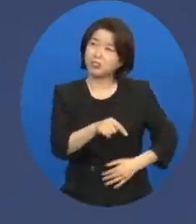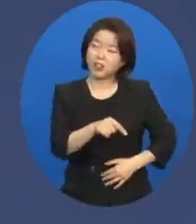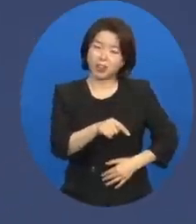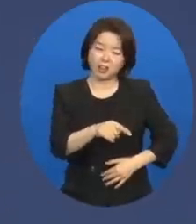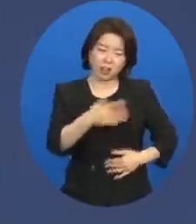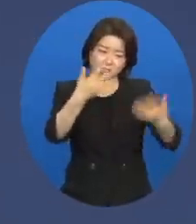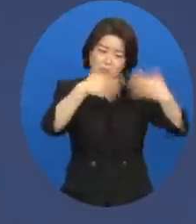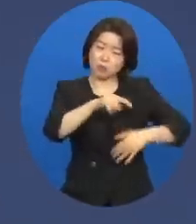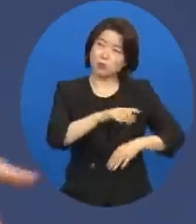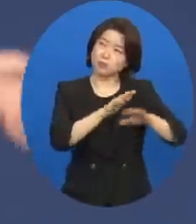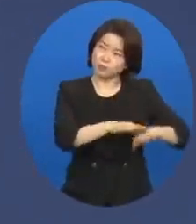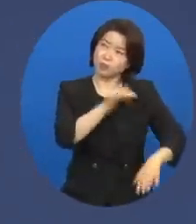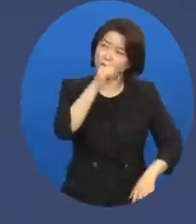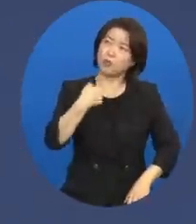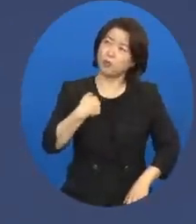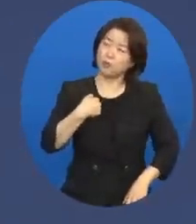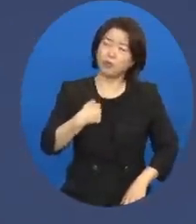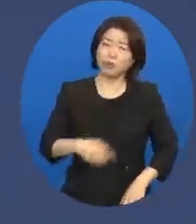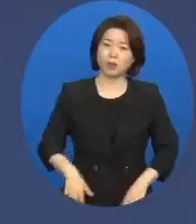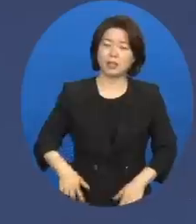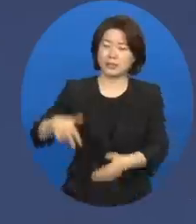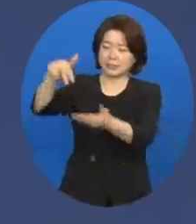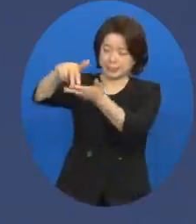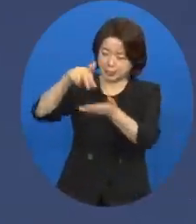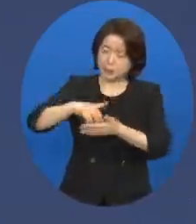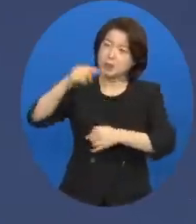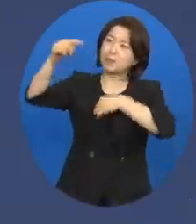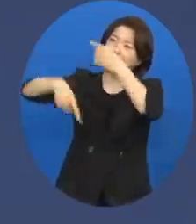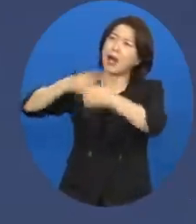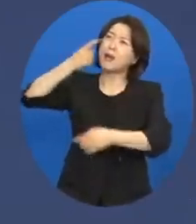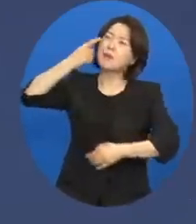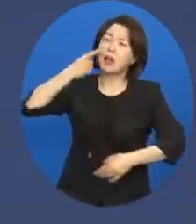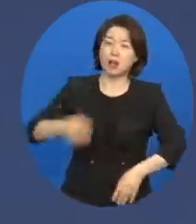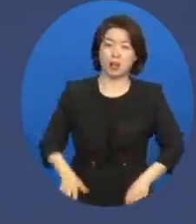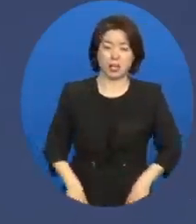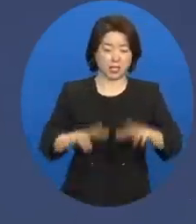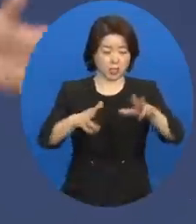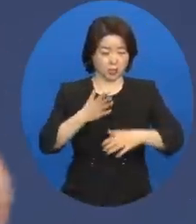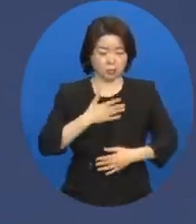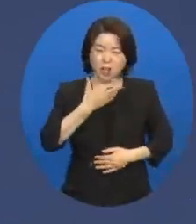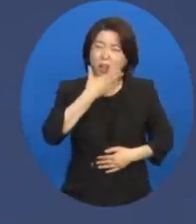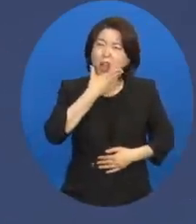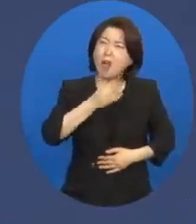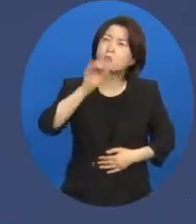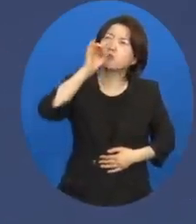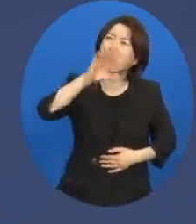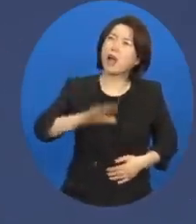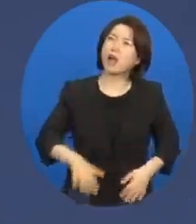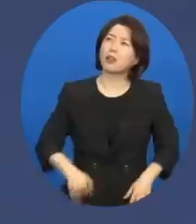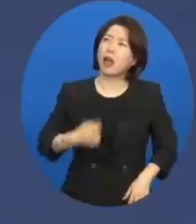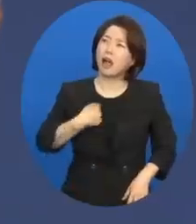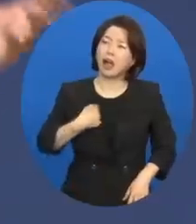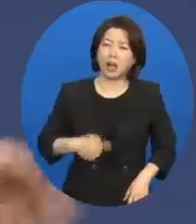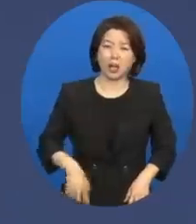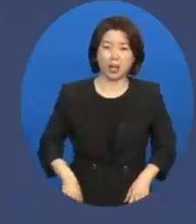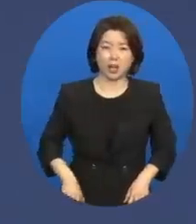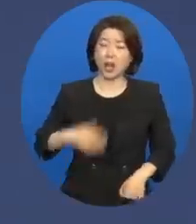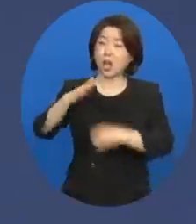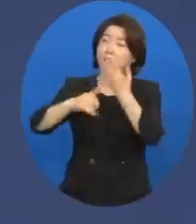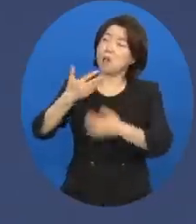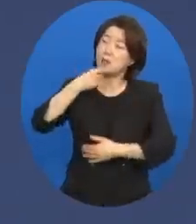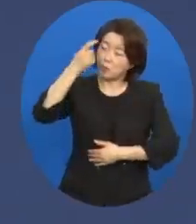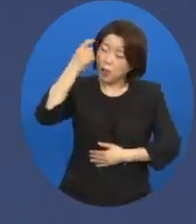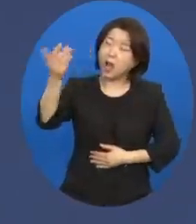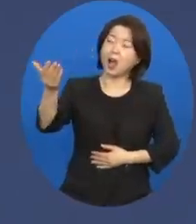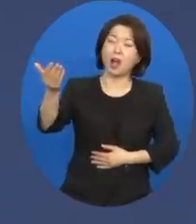속에 두셨어? 하나님 입장 좀 바꿔놓고 생각하세요. 지금 내가 도저히 행복할 수가 없어요. 하나님이라면